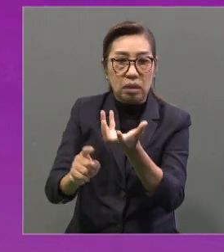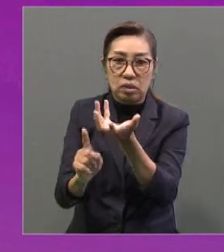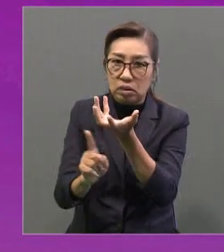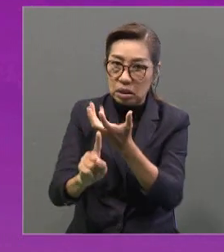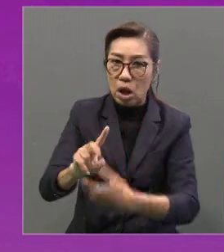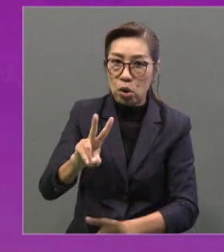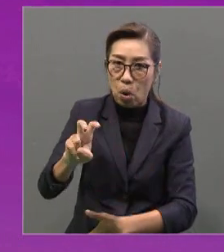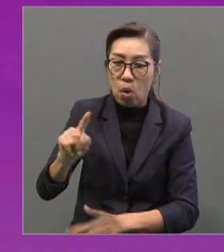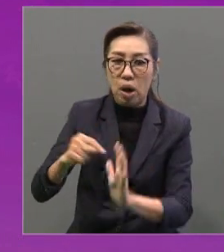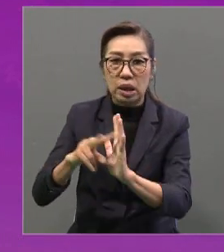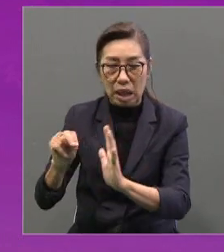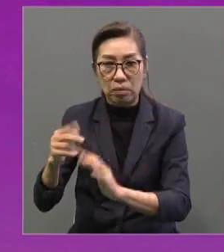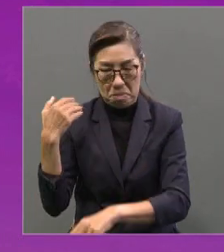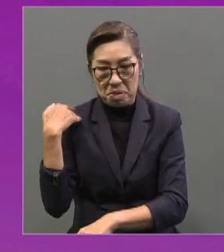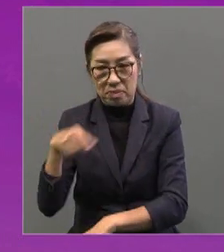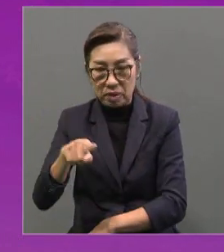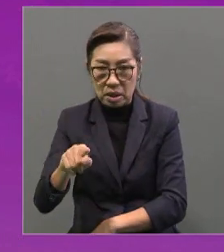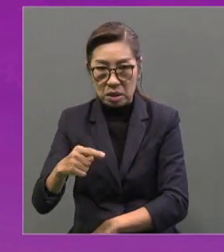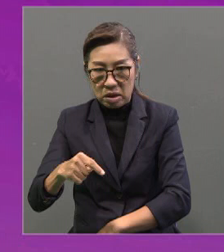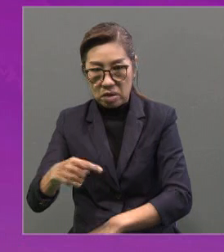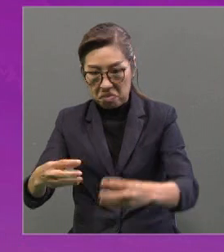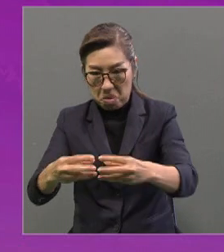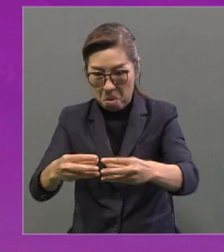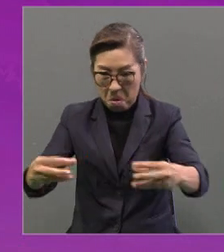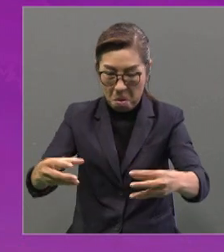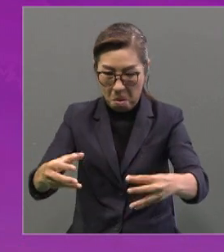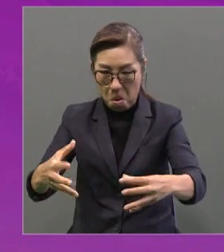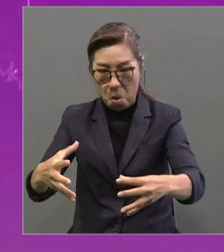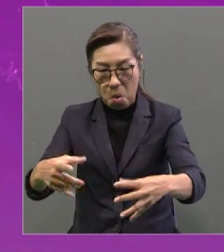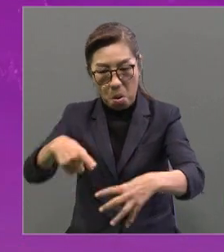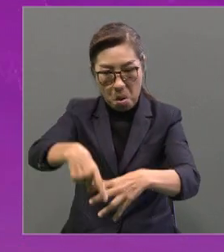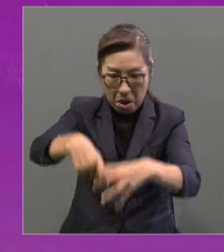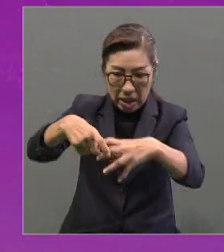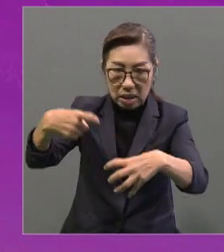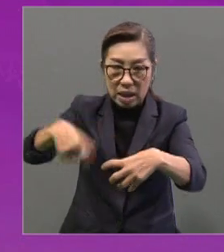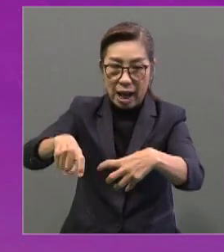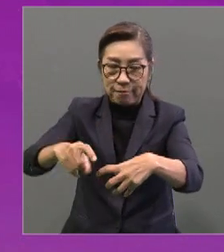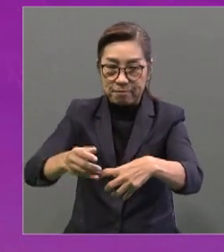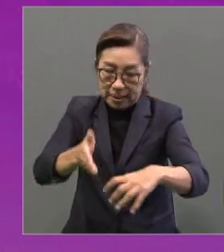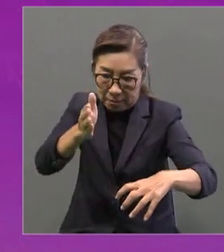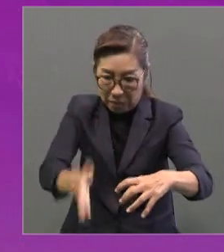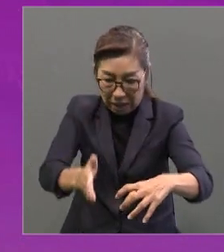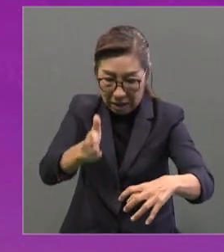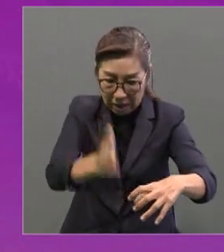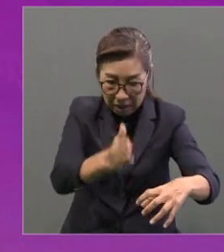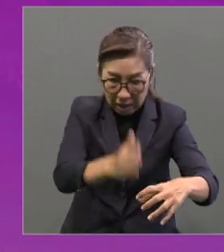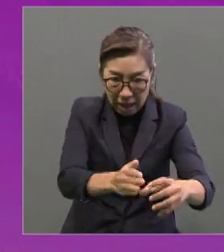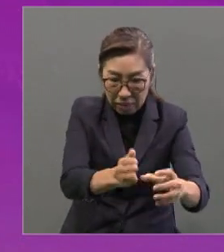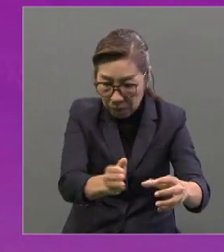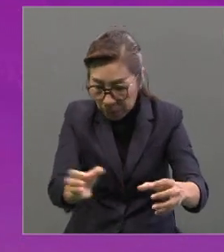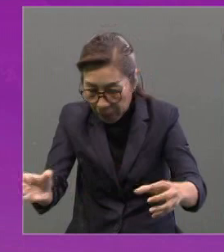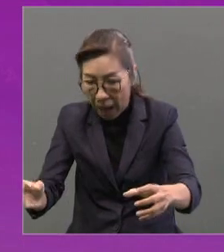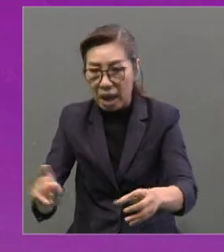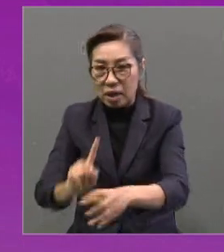ก็ตัดชิ้นส่วนที่มันอาจจะยกย้ายลำบากเพราะมีขนาดใหญ่ตัดออกก่อนซอยเป็นชิ้นเล็กๆก่อนที่จะเร่งเคลียร์พื้น